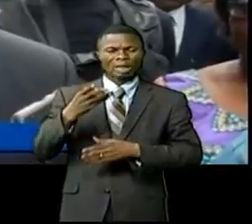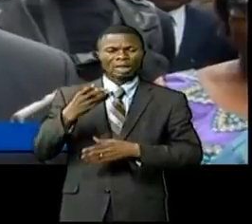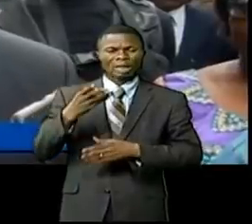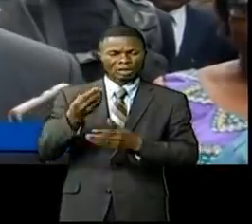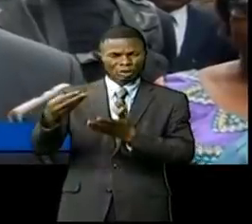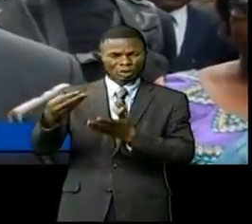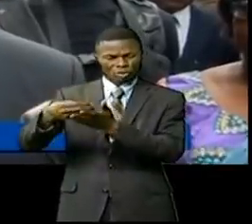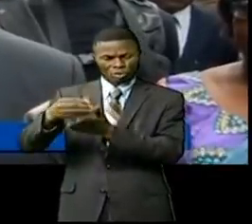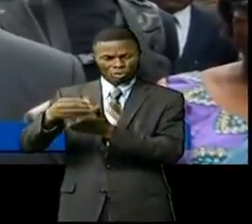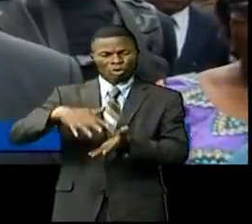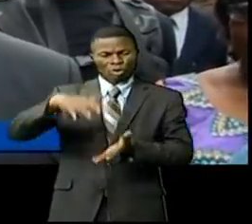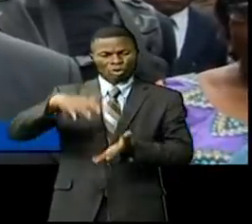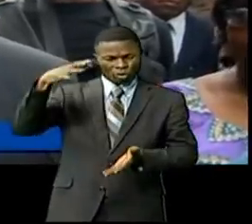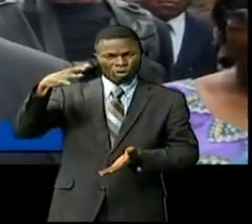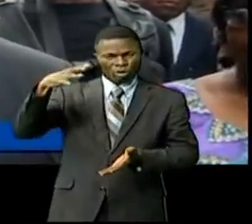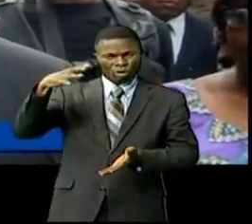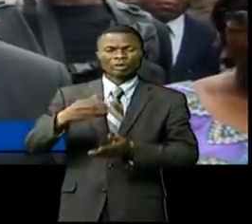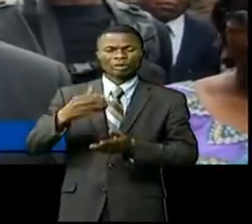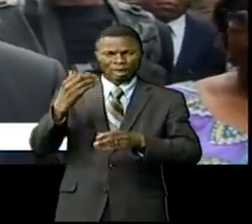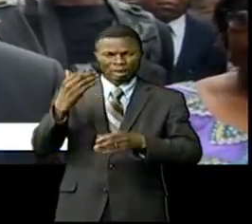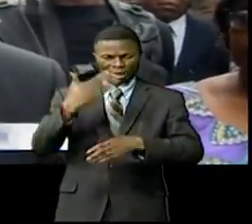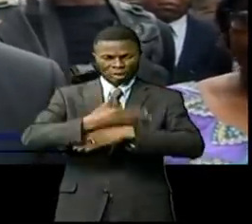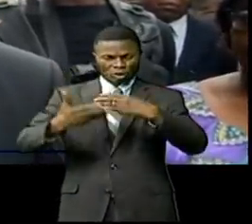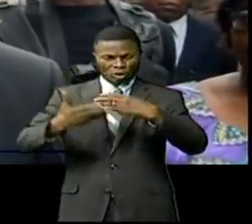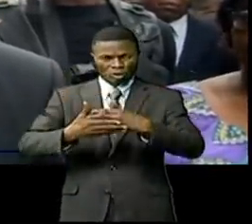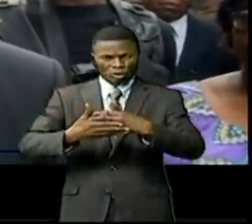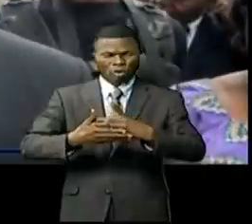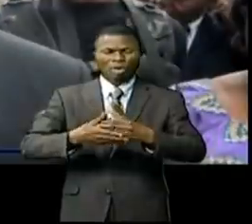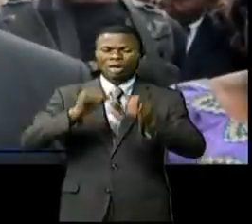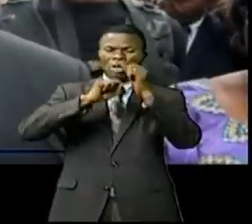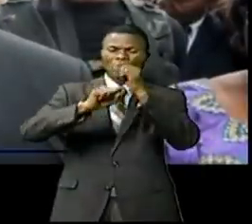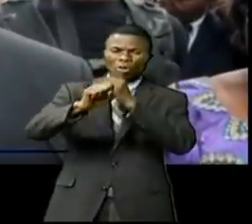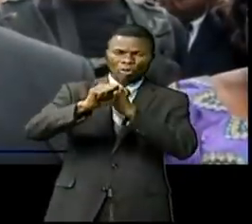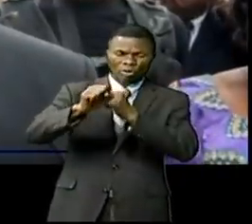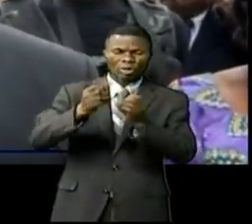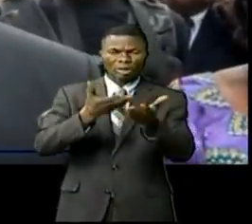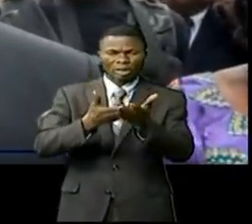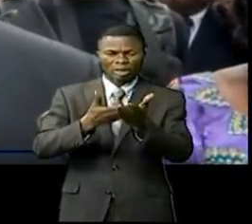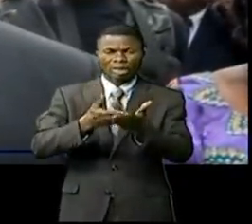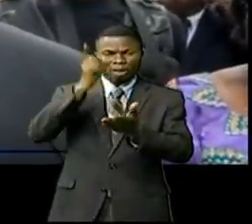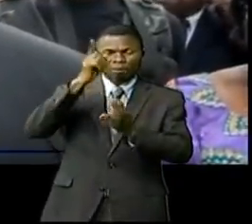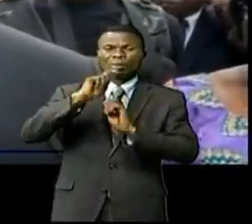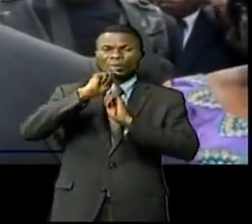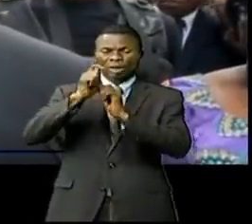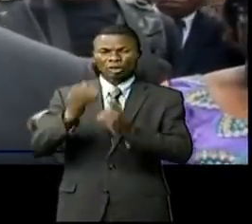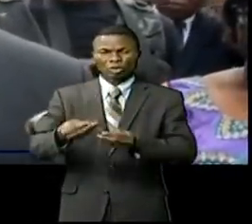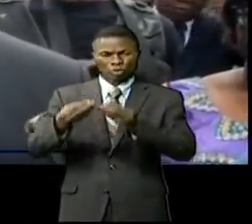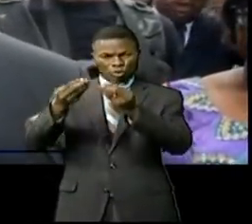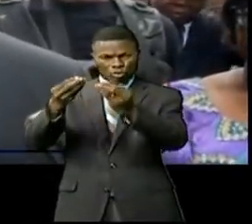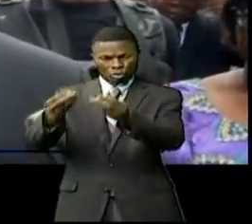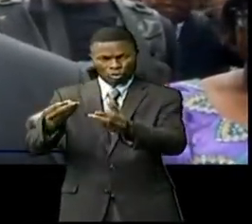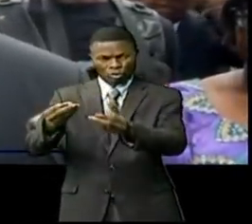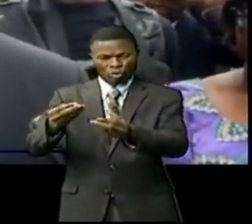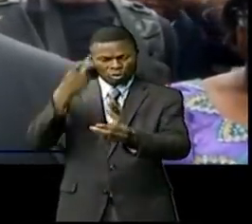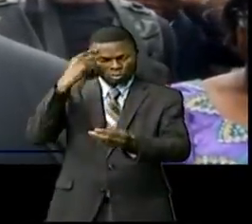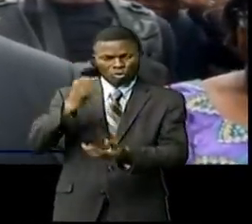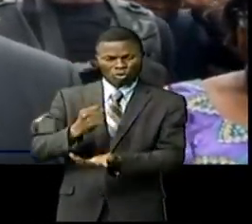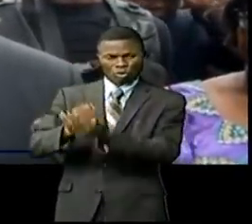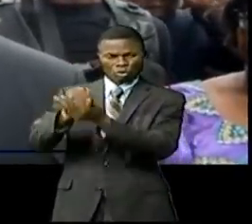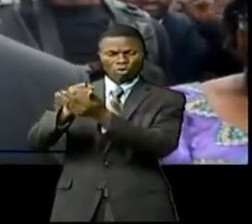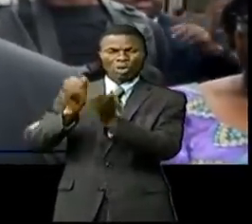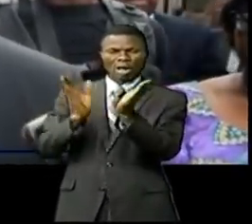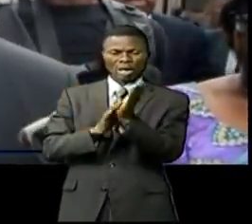gestion, que nous avons pu mobiliser et organiser cette campagne. Et ça, c'est notre moyen, notre apport dans